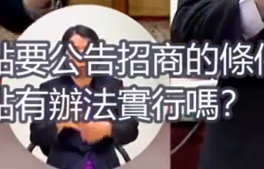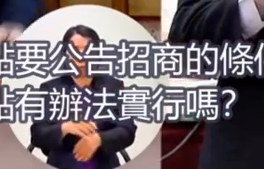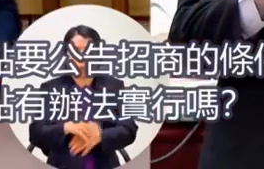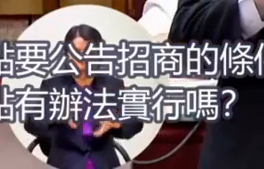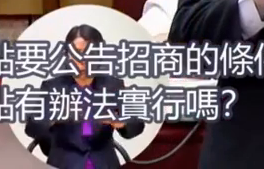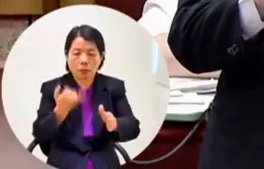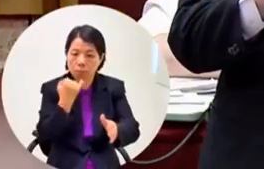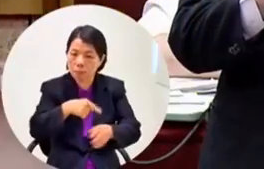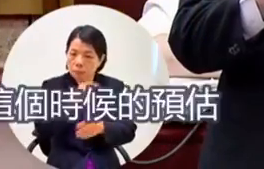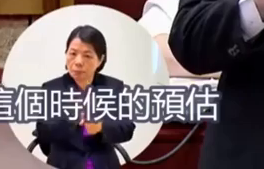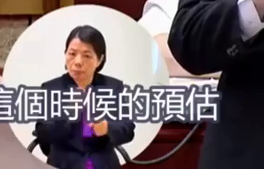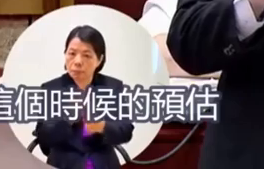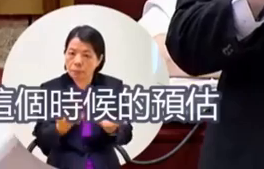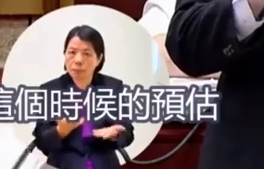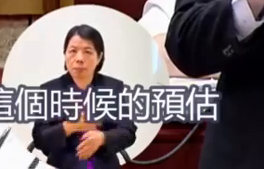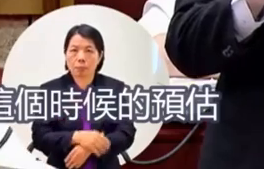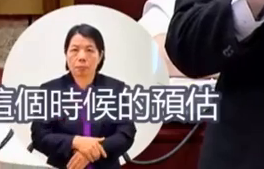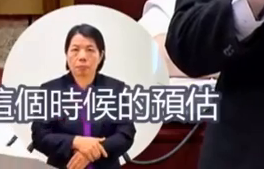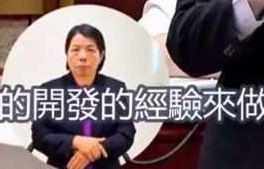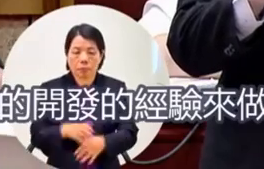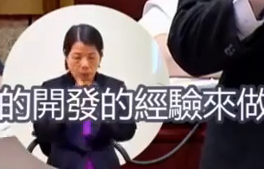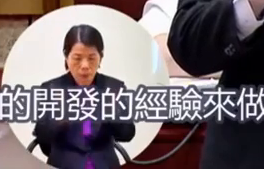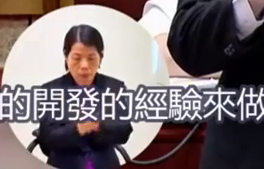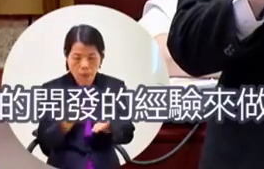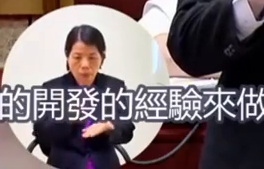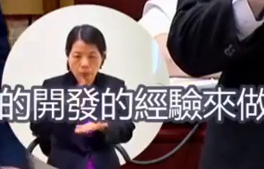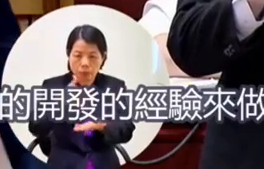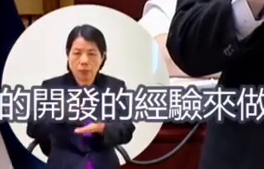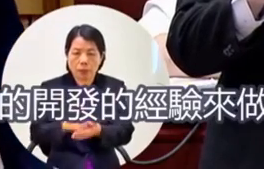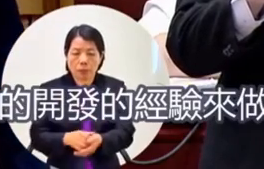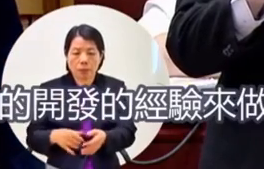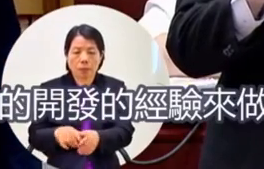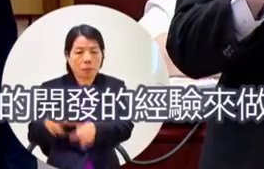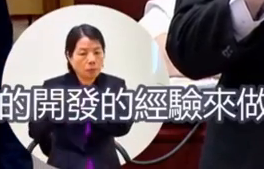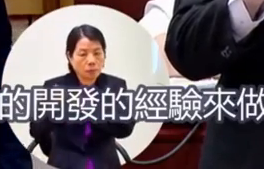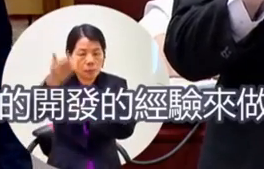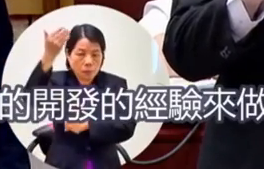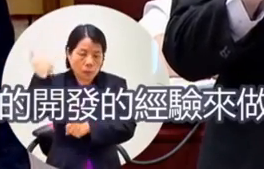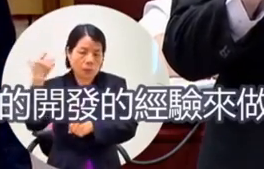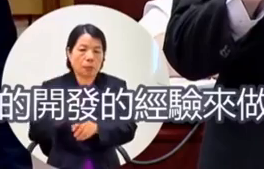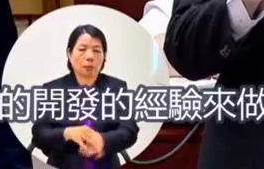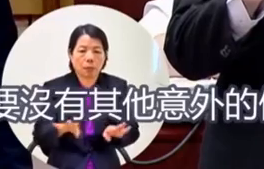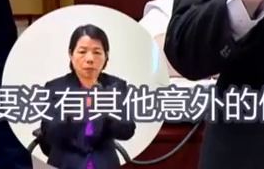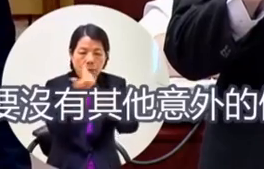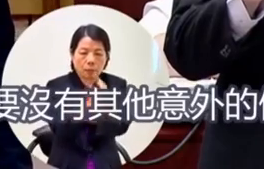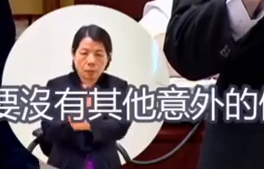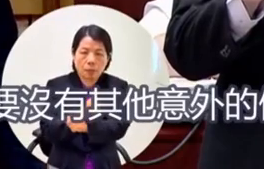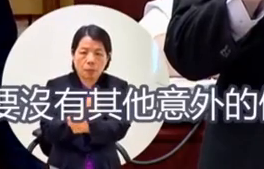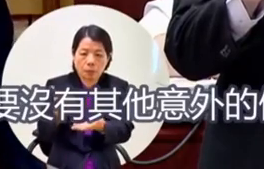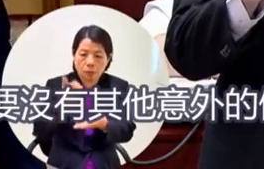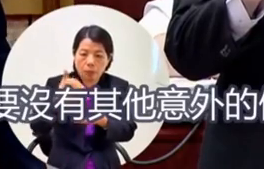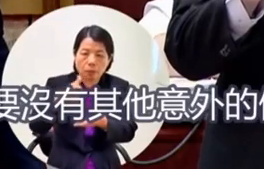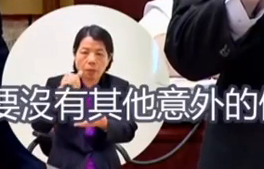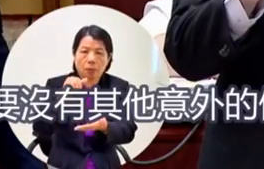有办法实行吗？ 我们这个所有的预估都是根据过去的开发的经验来做预估啊。我想